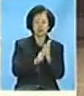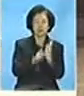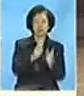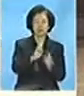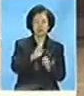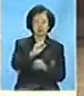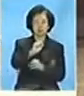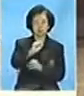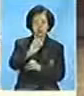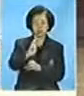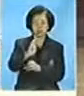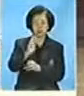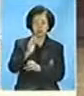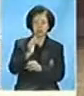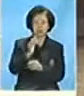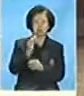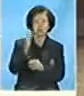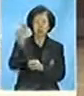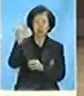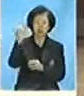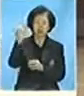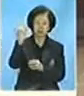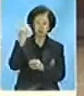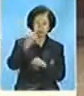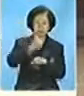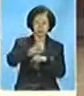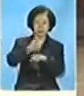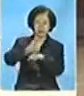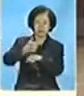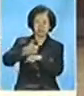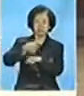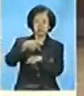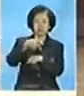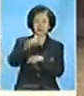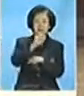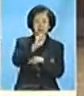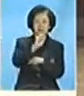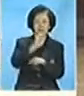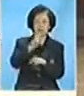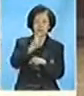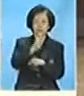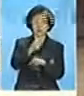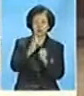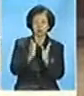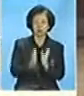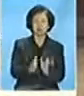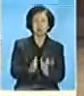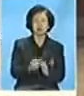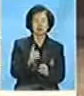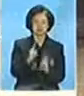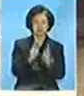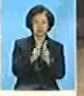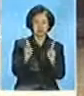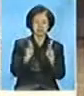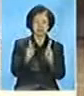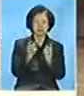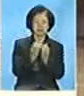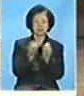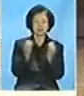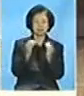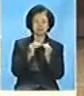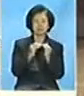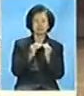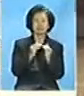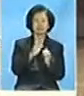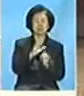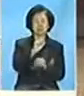ของท่านอดีตประธานวุฒิสภาทั้ง2ท่านเป็นกรรมการจริยธรรม ของวุฒิส